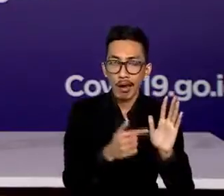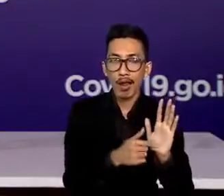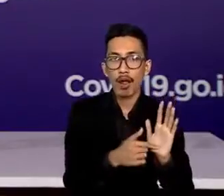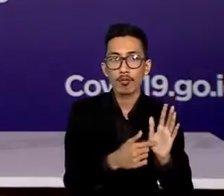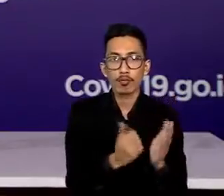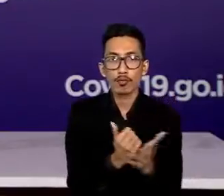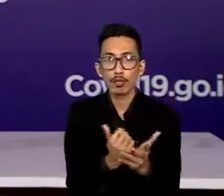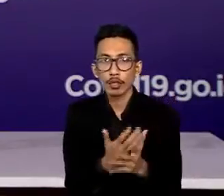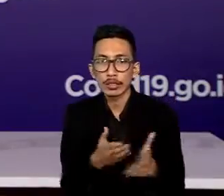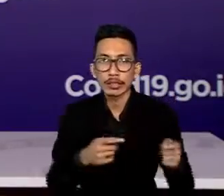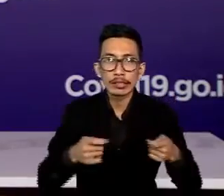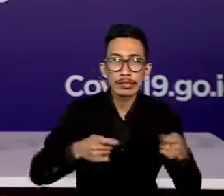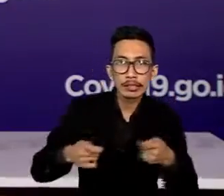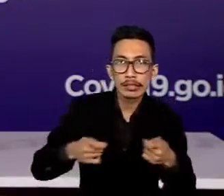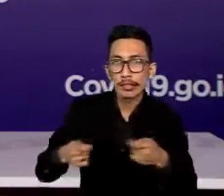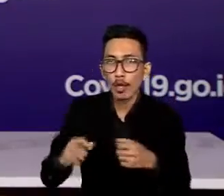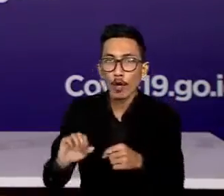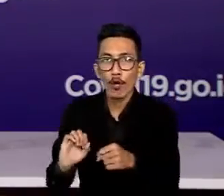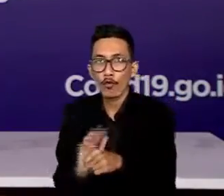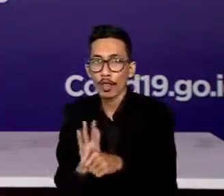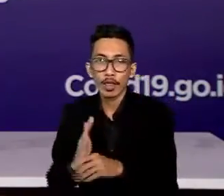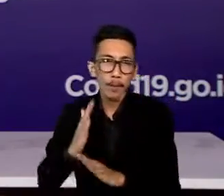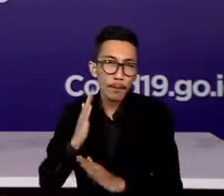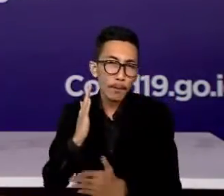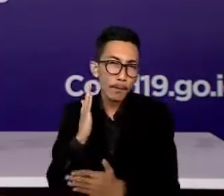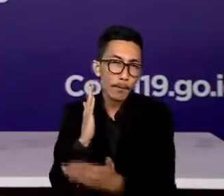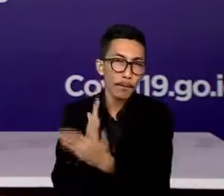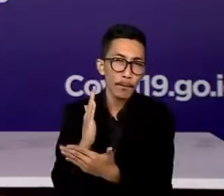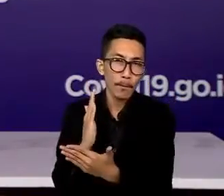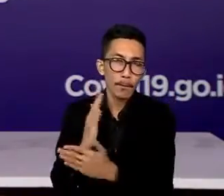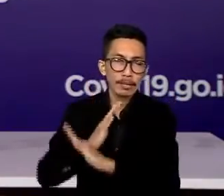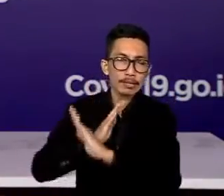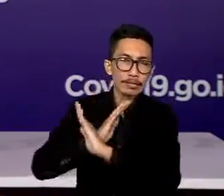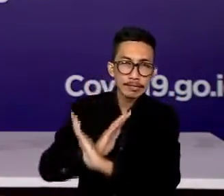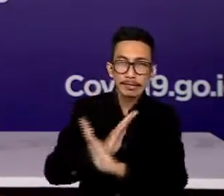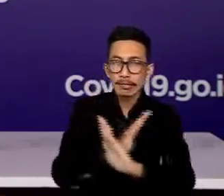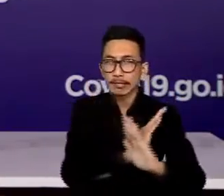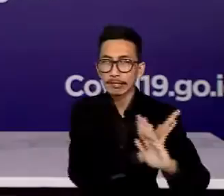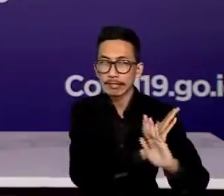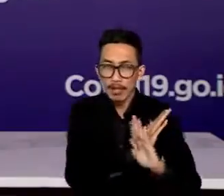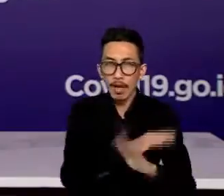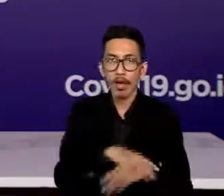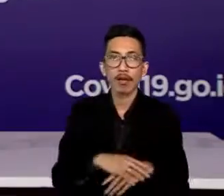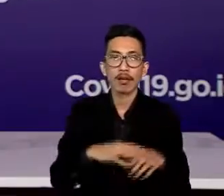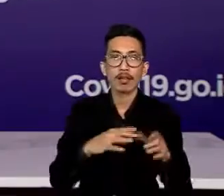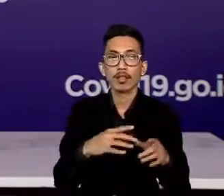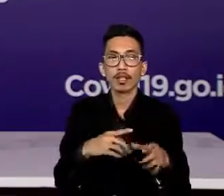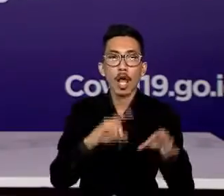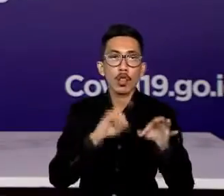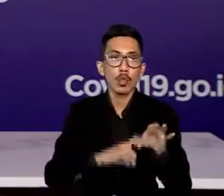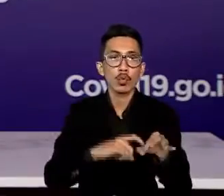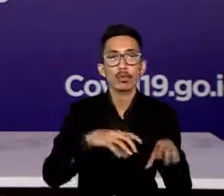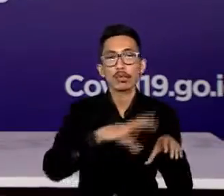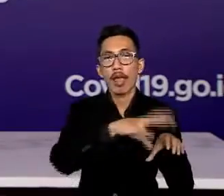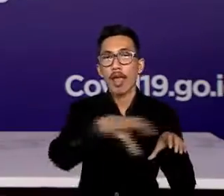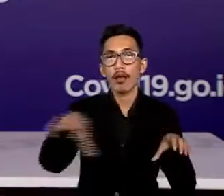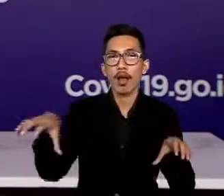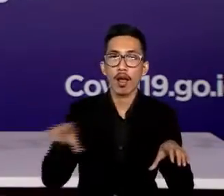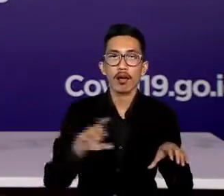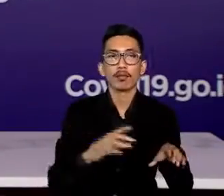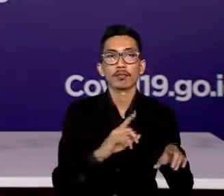efektivitas penanganan konflik 19 disesuaikan dengan urgency penanganan di daerahnya masing-masing